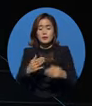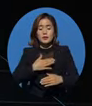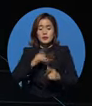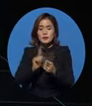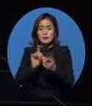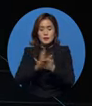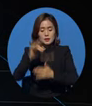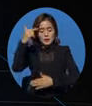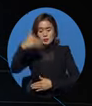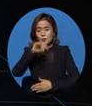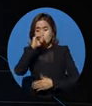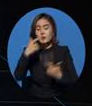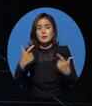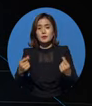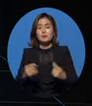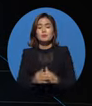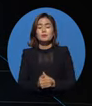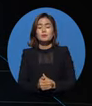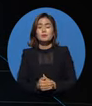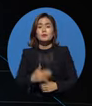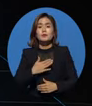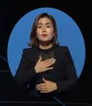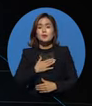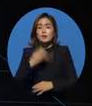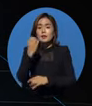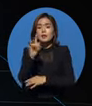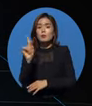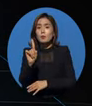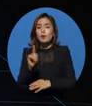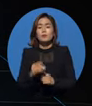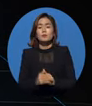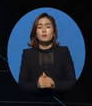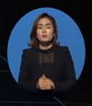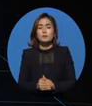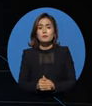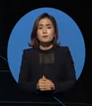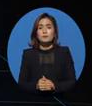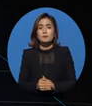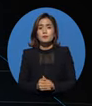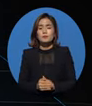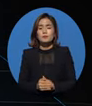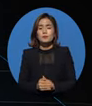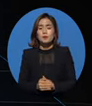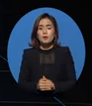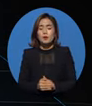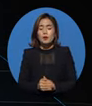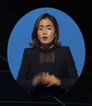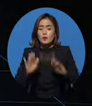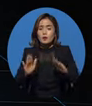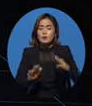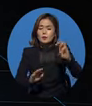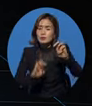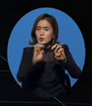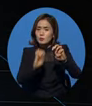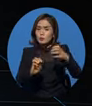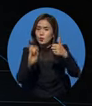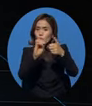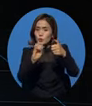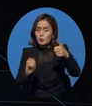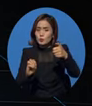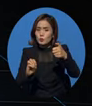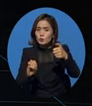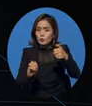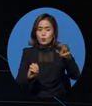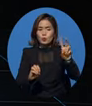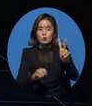직접 질문을 해주시면 좋을것 같구요 저는 이제 기본 관점이 ltv 폐해가 지금 40% 50% 60% 품이 되요